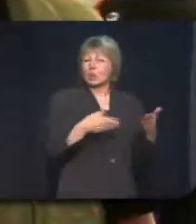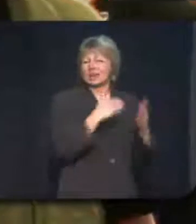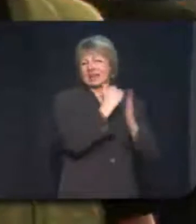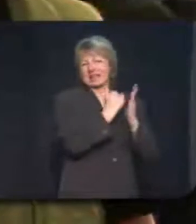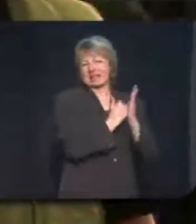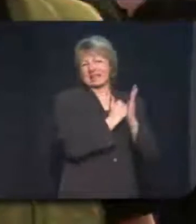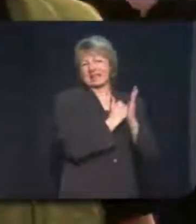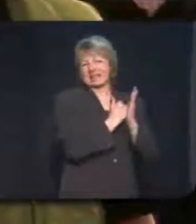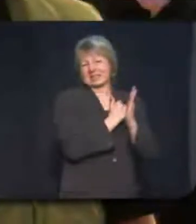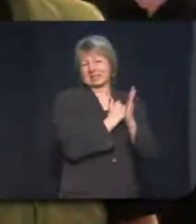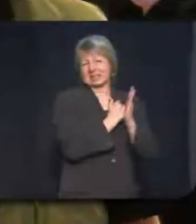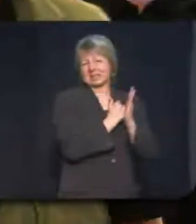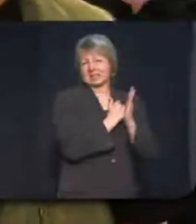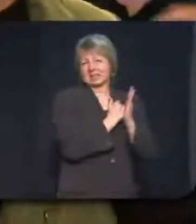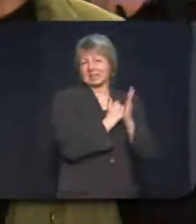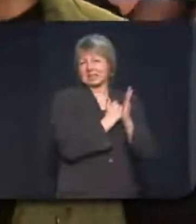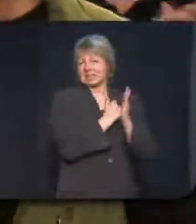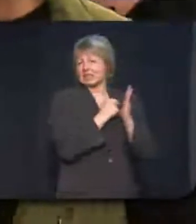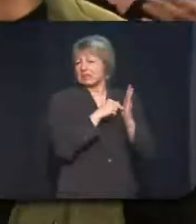unbedingt annehmen